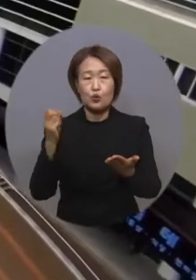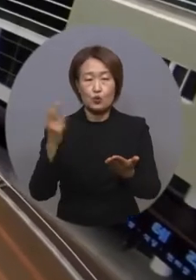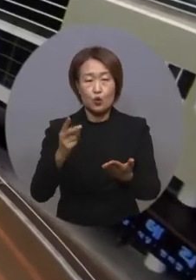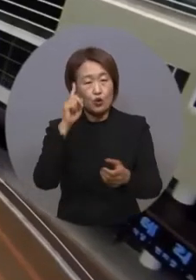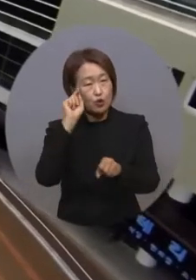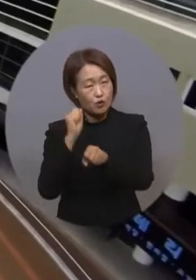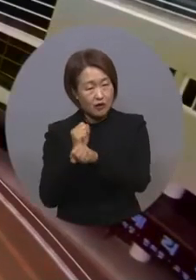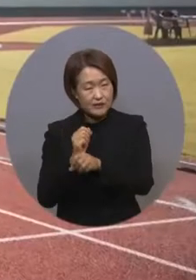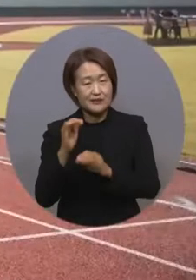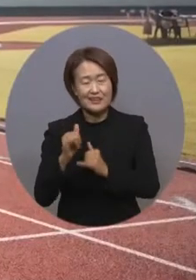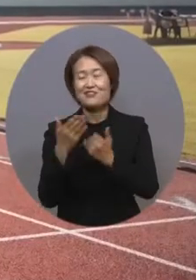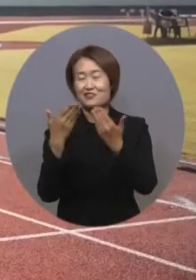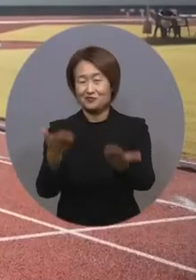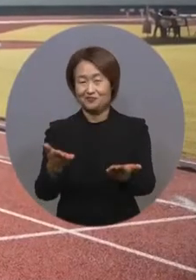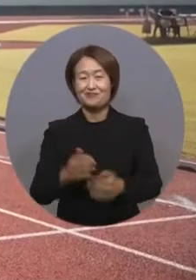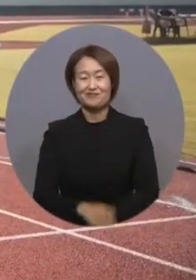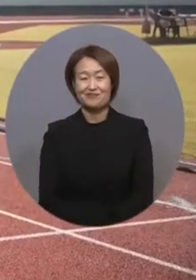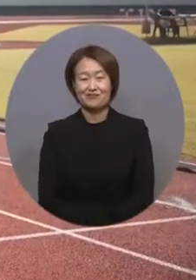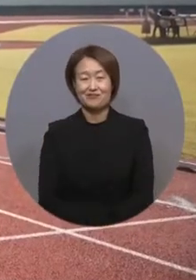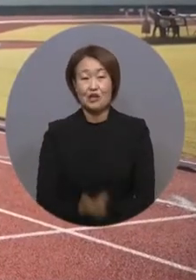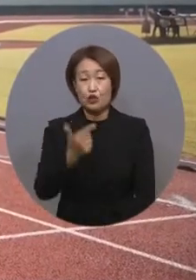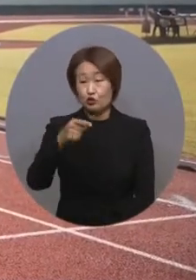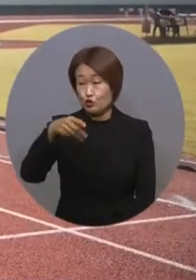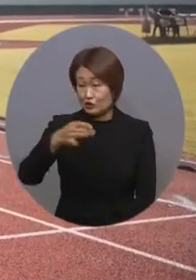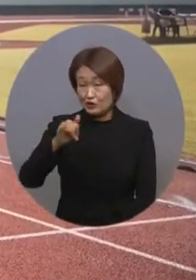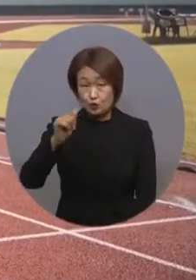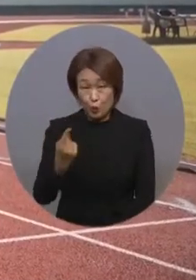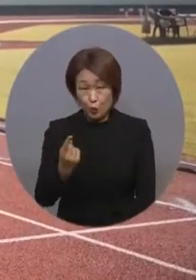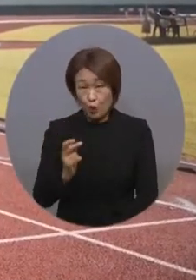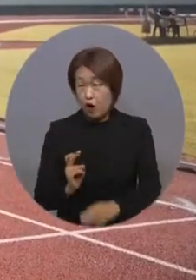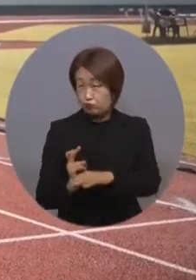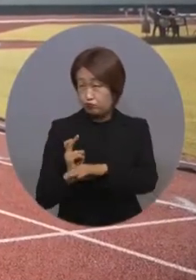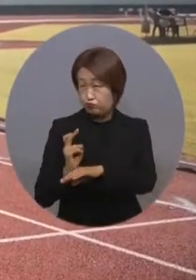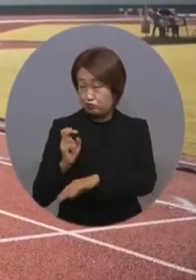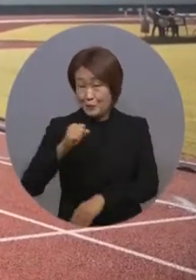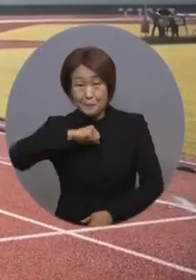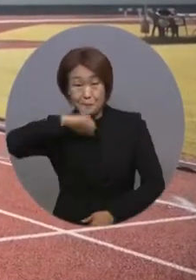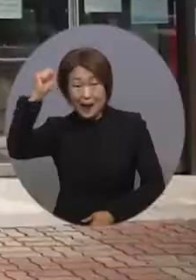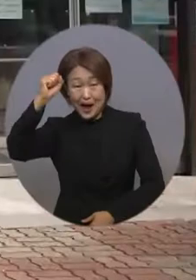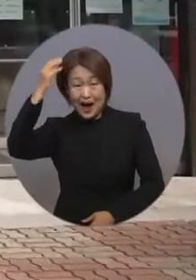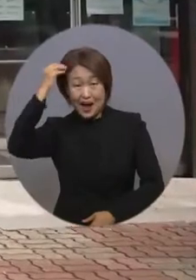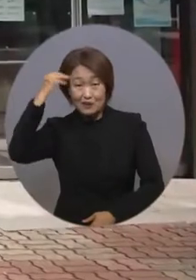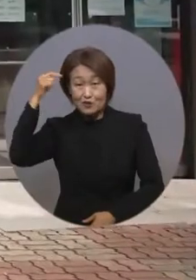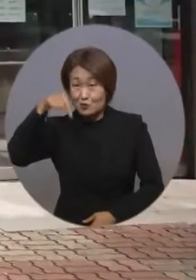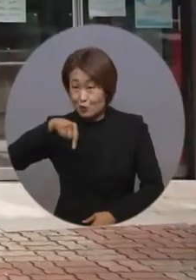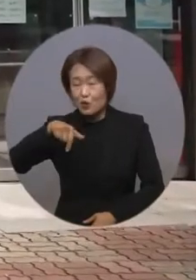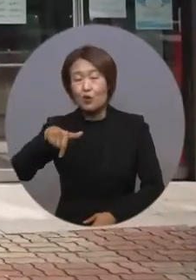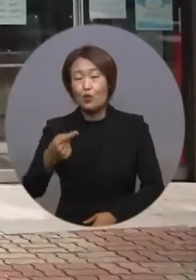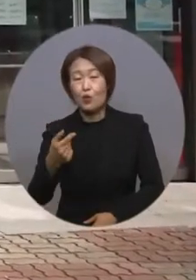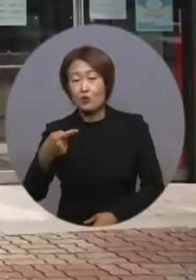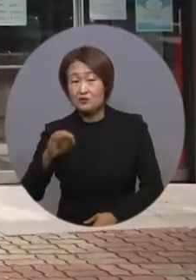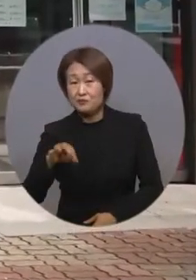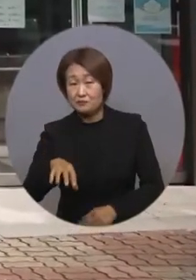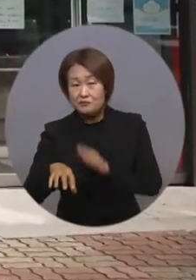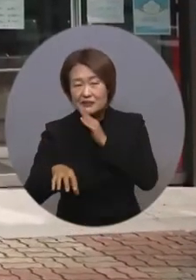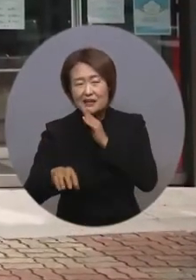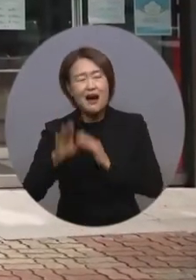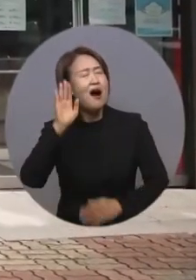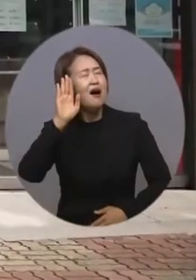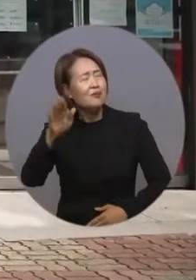한국항공우주연구원장상 등이 수여됐습니다. 누리호를 우주로 쏘아올리는 데 성공한 우주항공도시 고흥에서 우주과 꿈나무